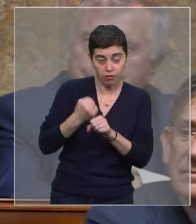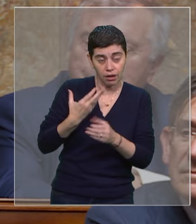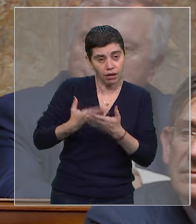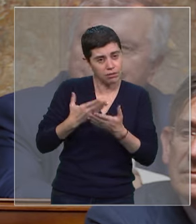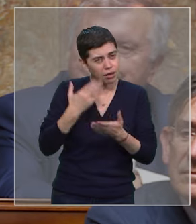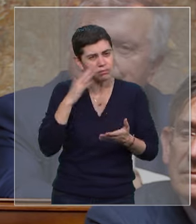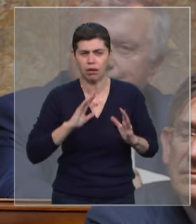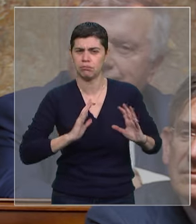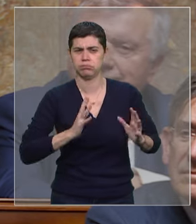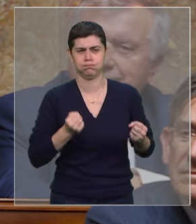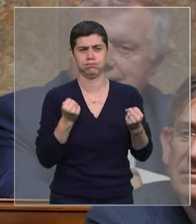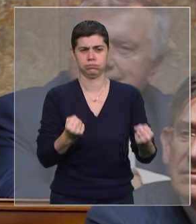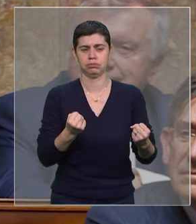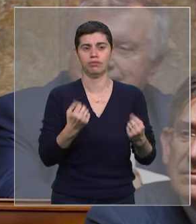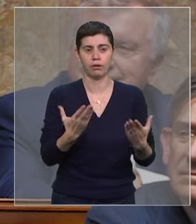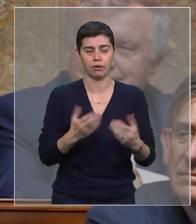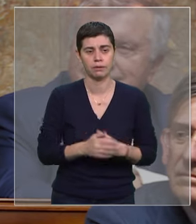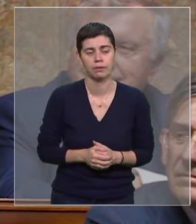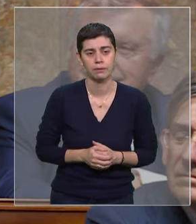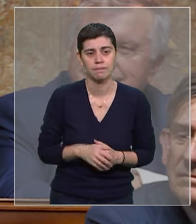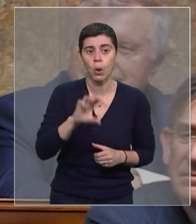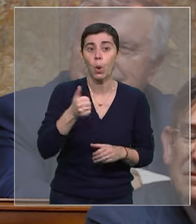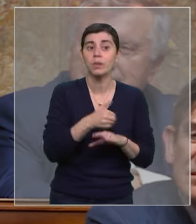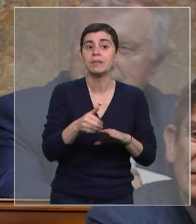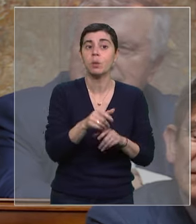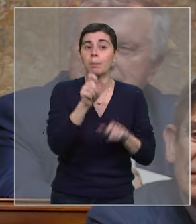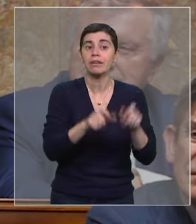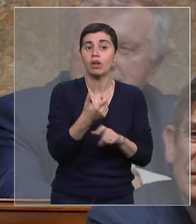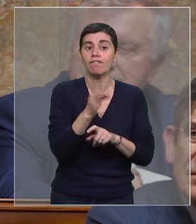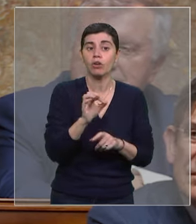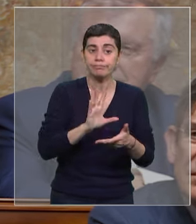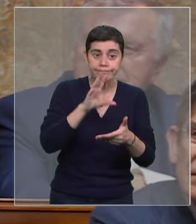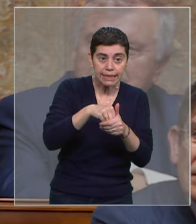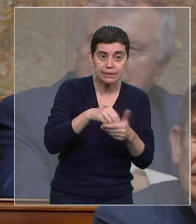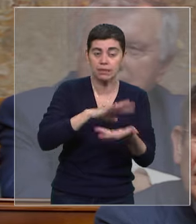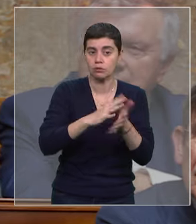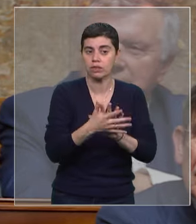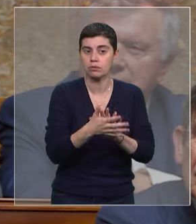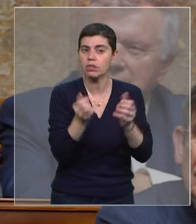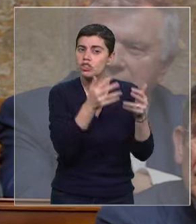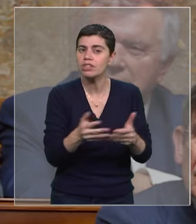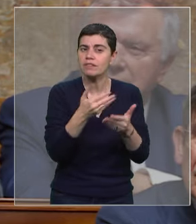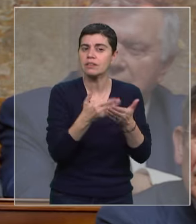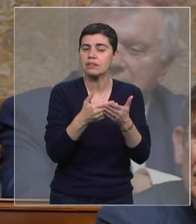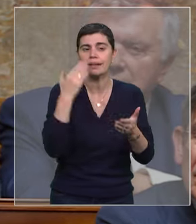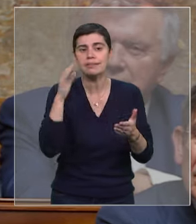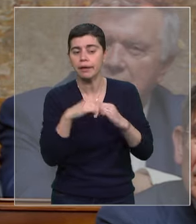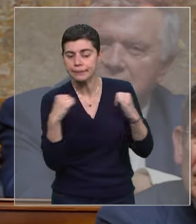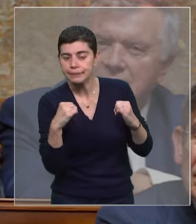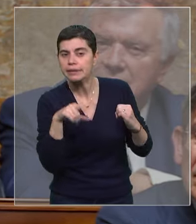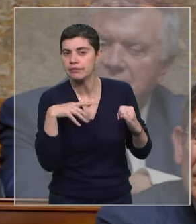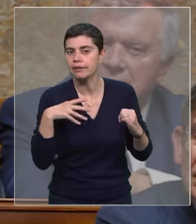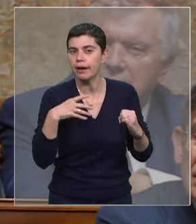tel engagement. Si 11 millions de Français sont impliqués dans une association, ce chiffre ne doit pas occulter la crise du